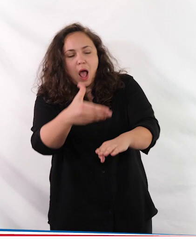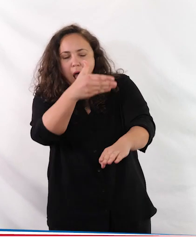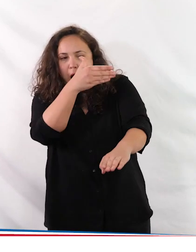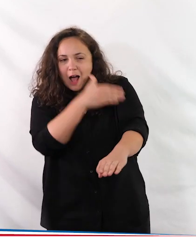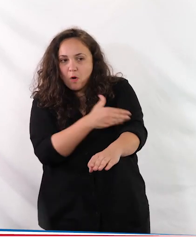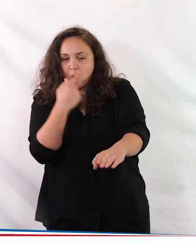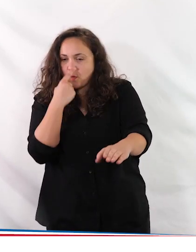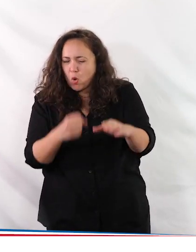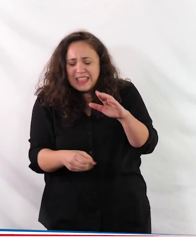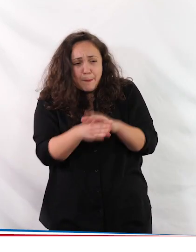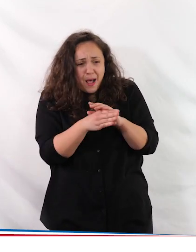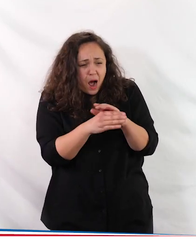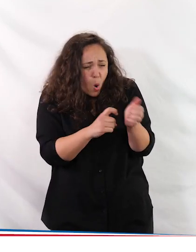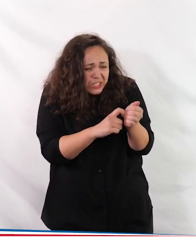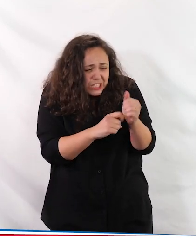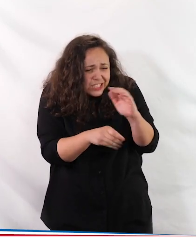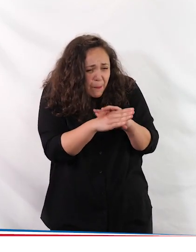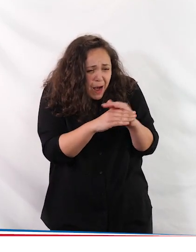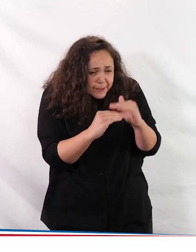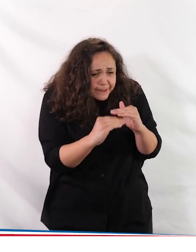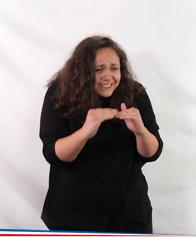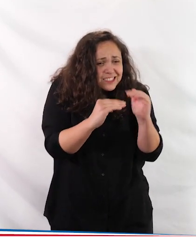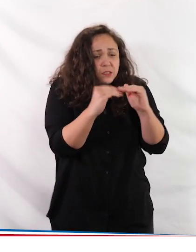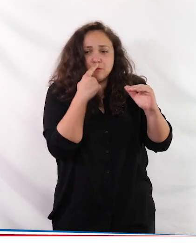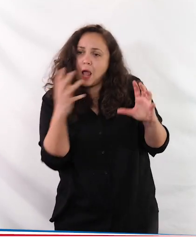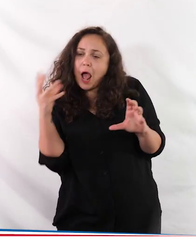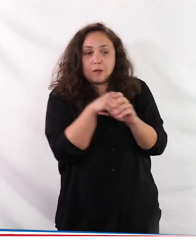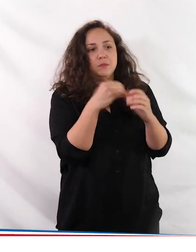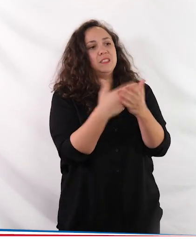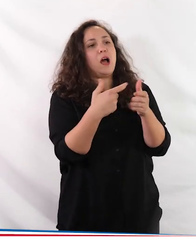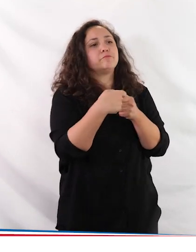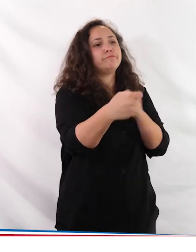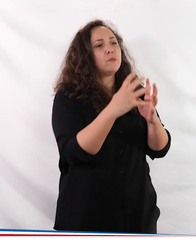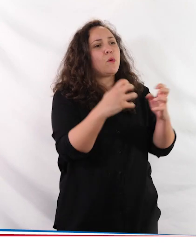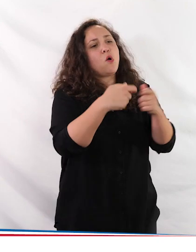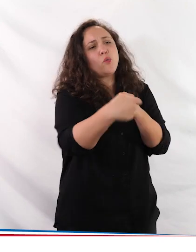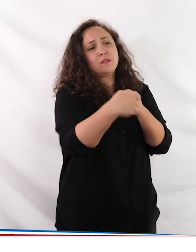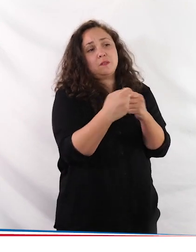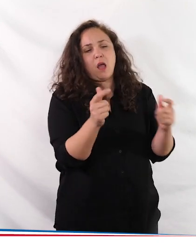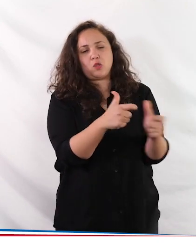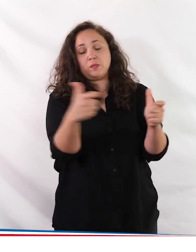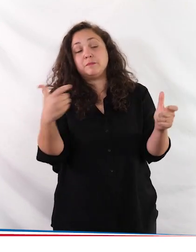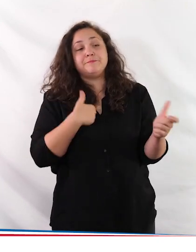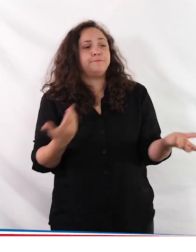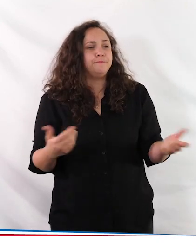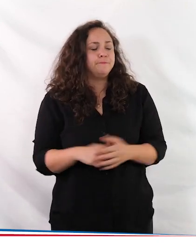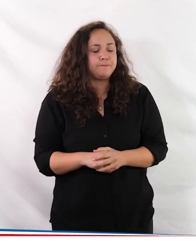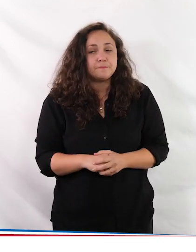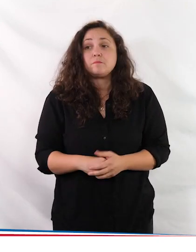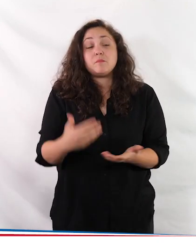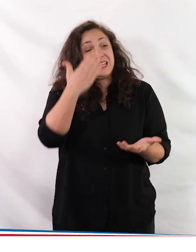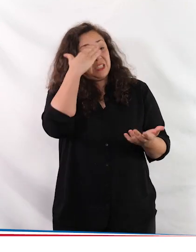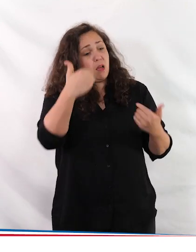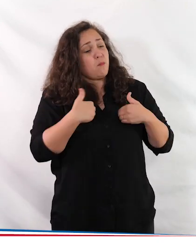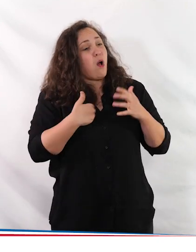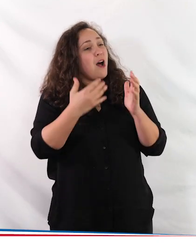c'est trop tard. Donc, il faut vraiment que ça fasse partie, en tous les cas, ça fera partie de cette odyssée industrielle. La deuxième chose, vous savez,